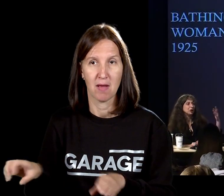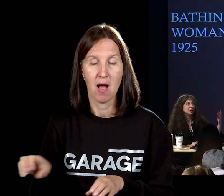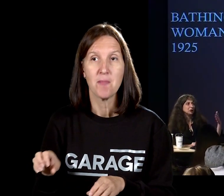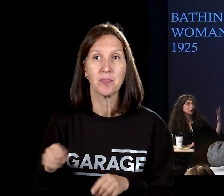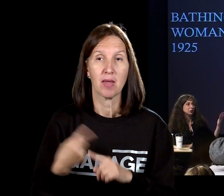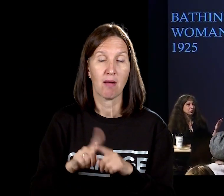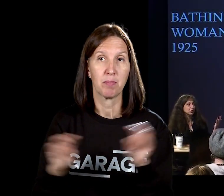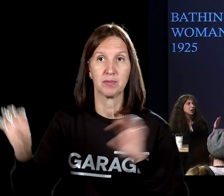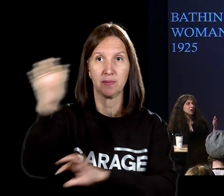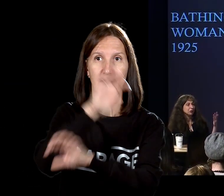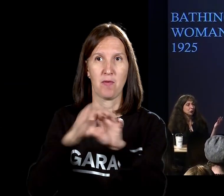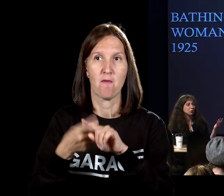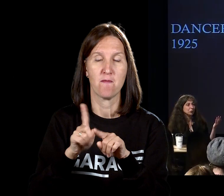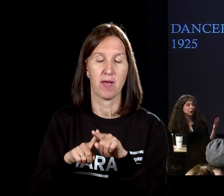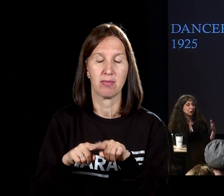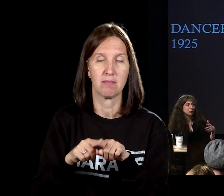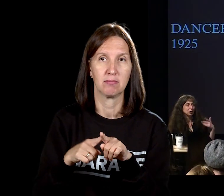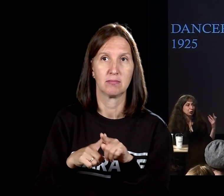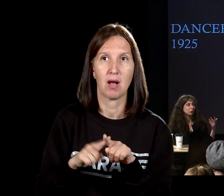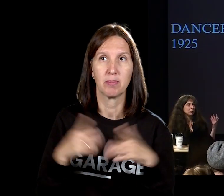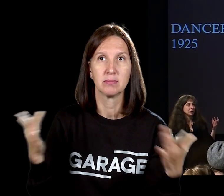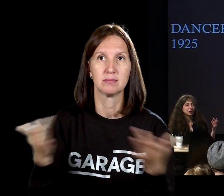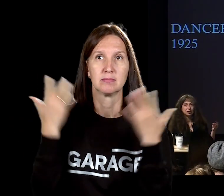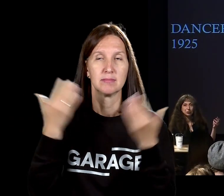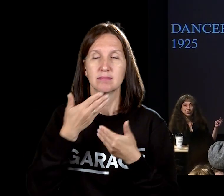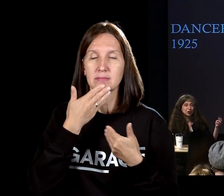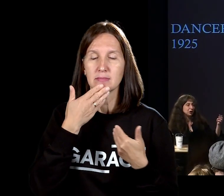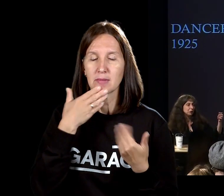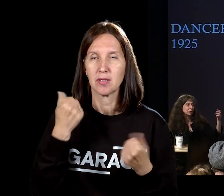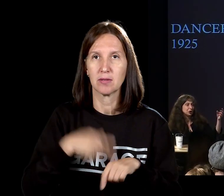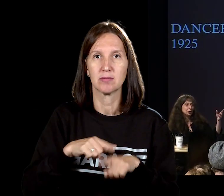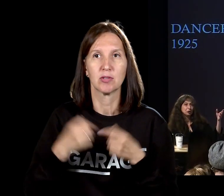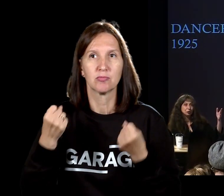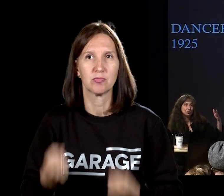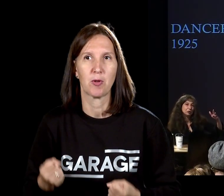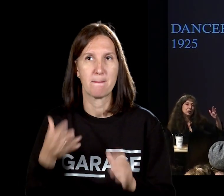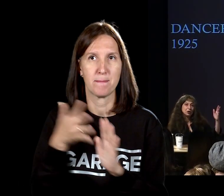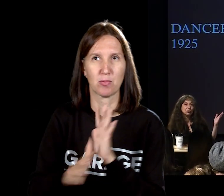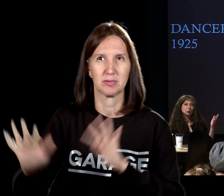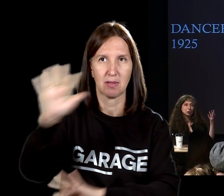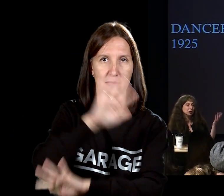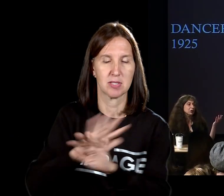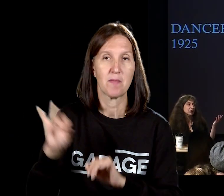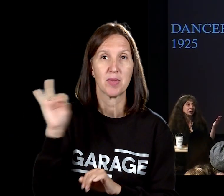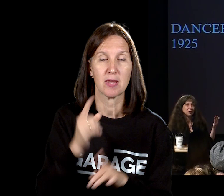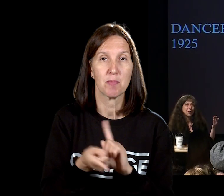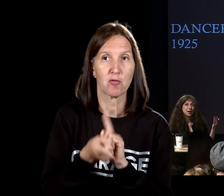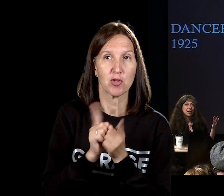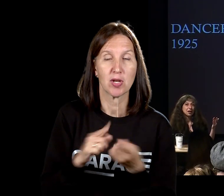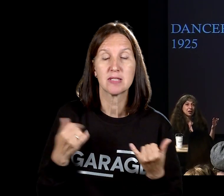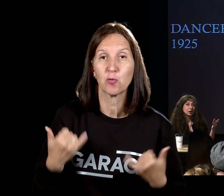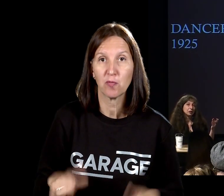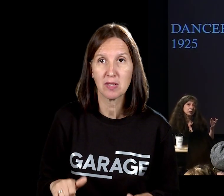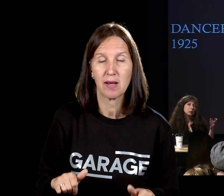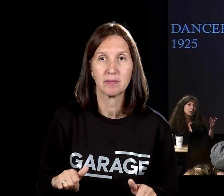которые распыляются вот в этом вот невесомом, абсолютно лишенном гравитации пейзажа и превращаются вот в какие-то удивительные